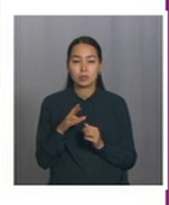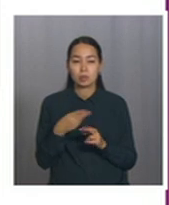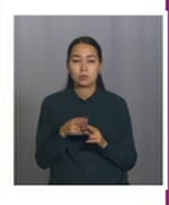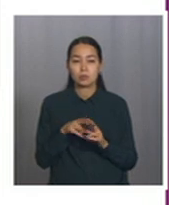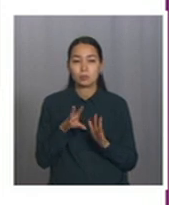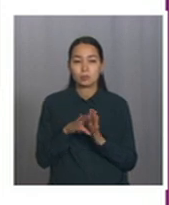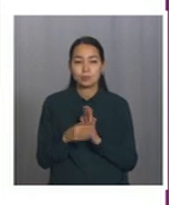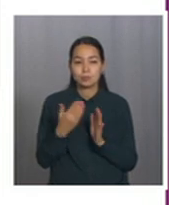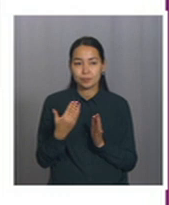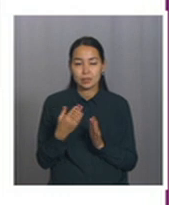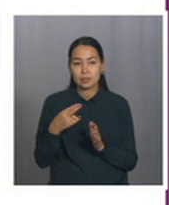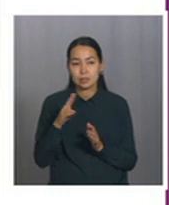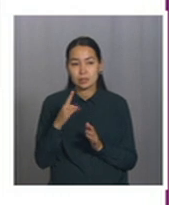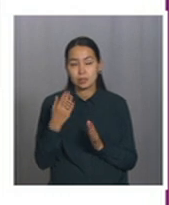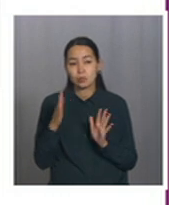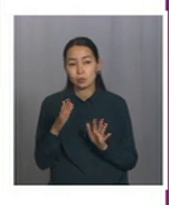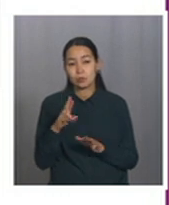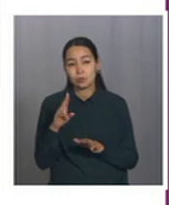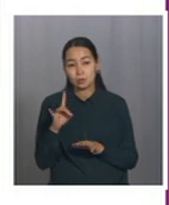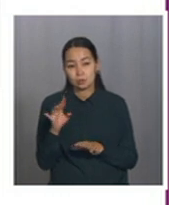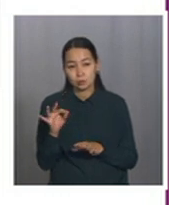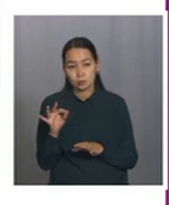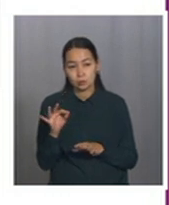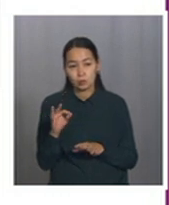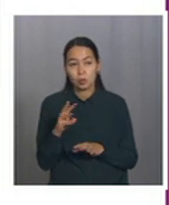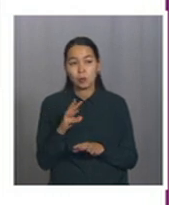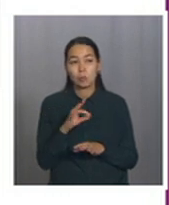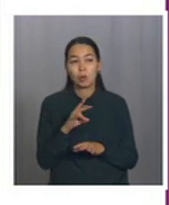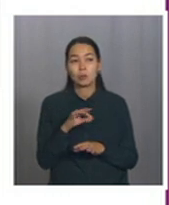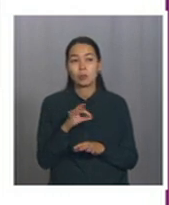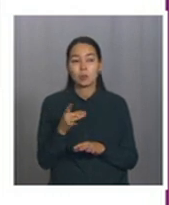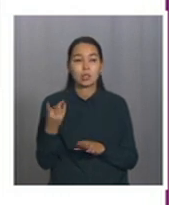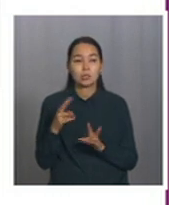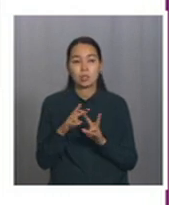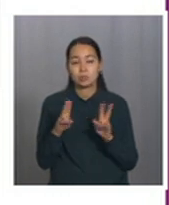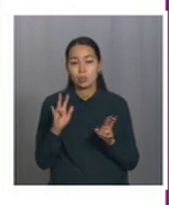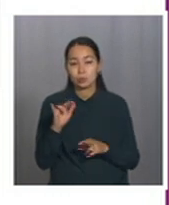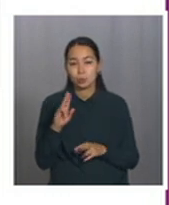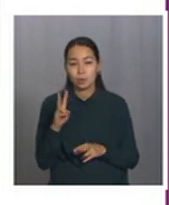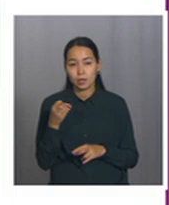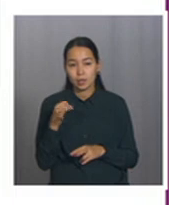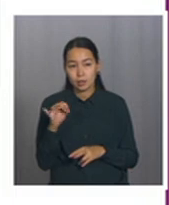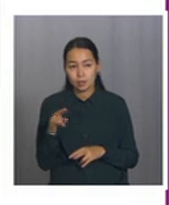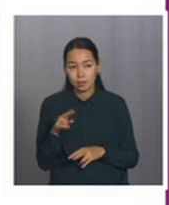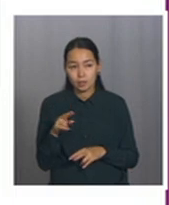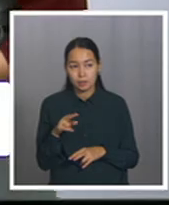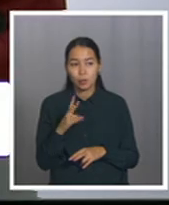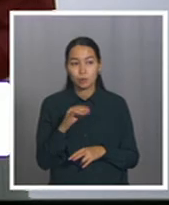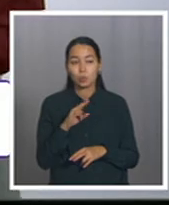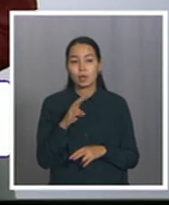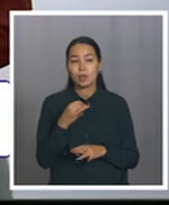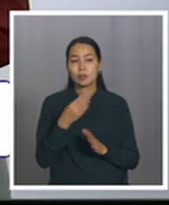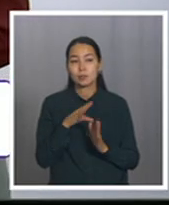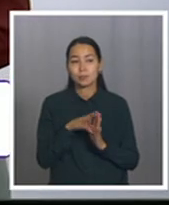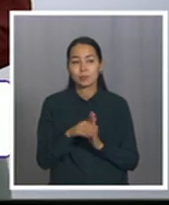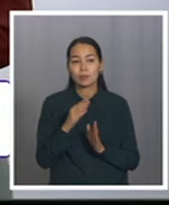ДНК молекуласының орналасу ядры. Мономерлер екеуінде де нуклеотидтер. Нуклеотидтердің құрамына